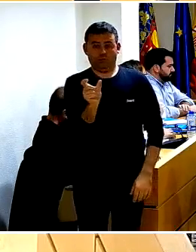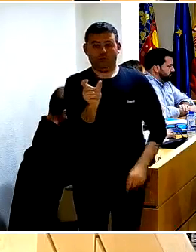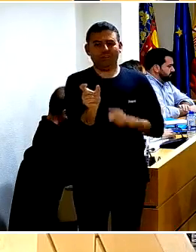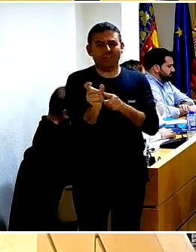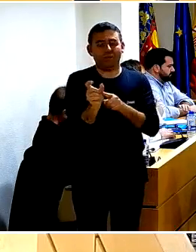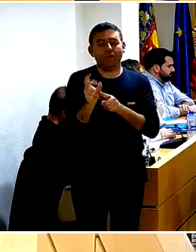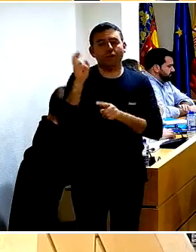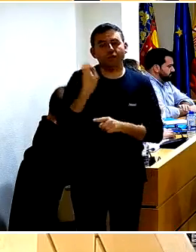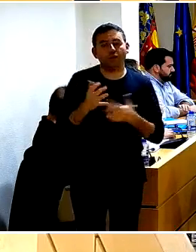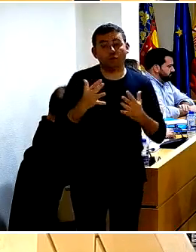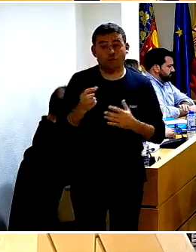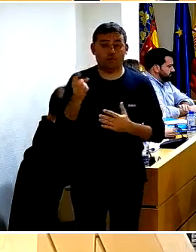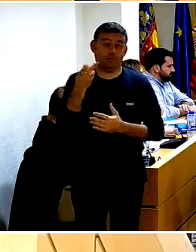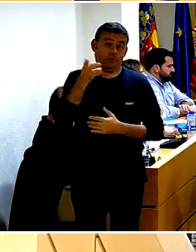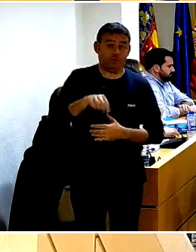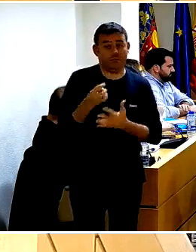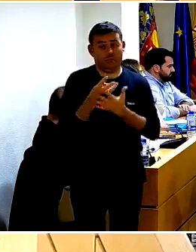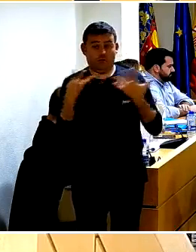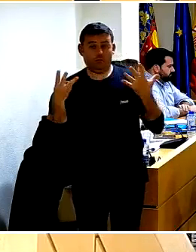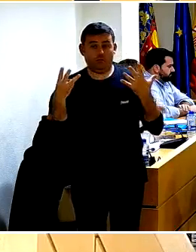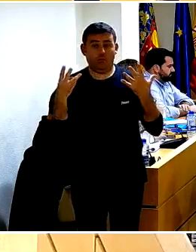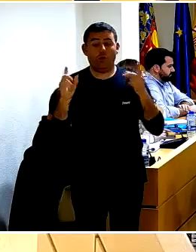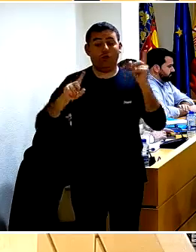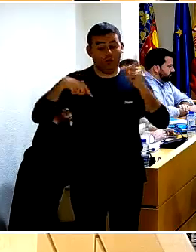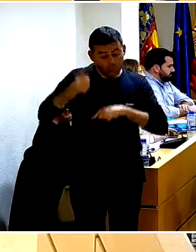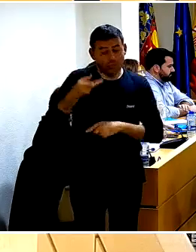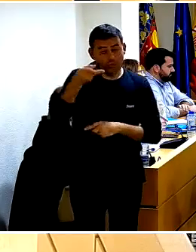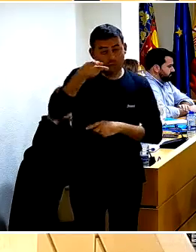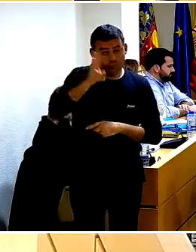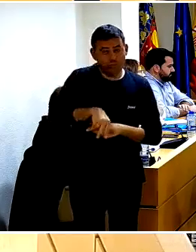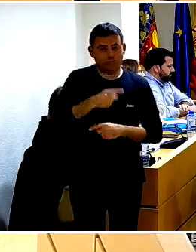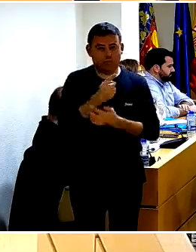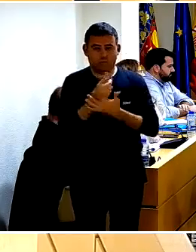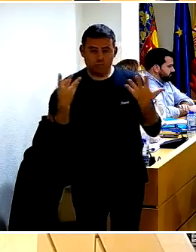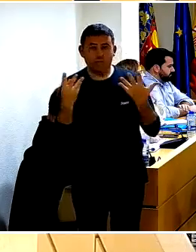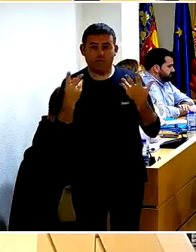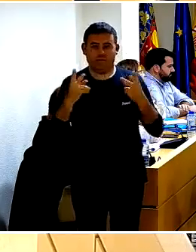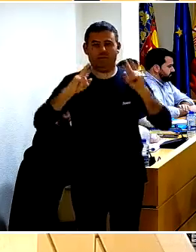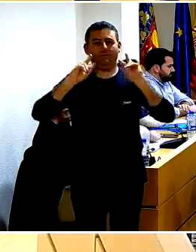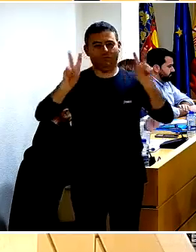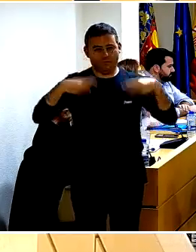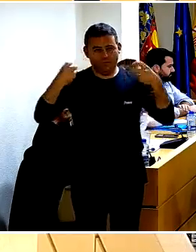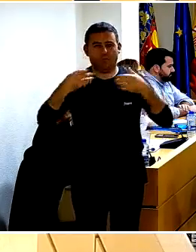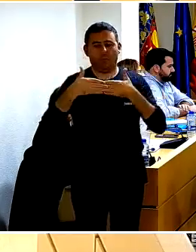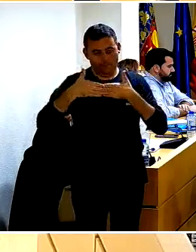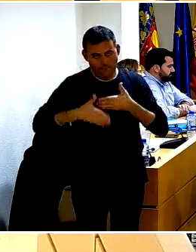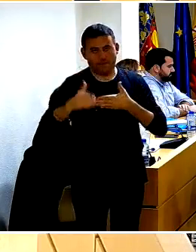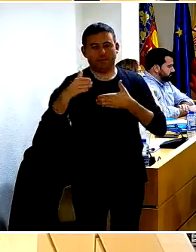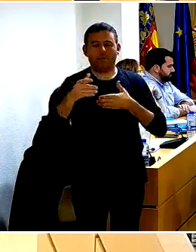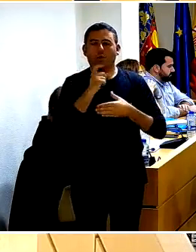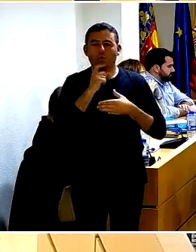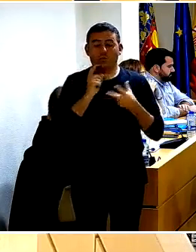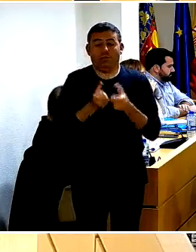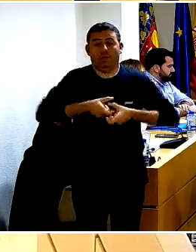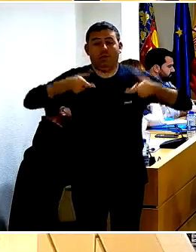del 2018 i això no significa que en 2019 no se feren increments, se varen tindre que fer uns increments en personal, se varen